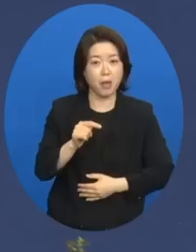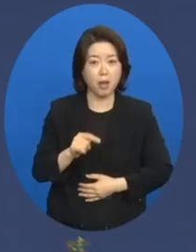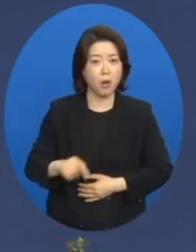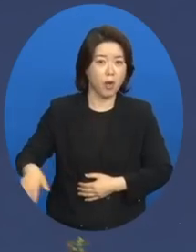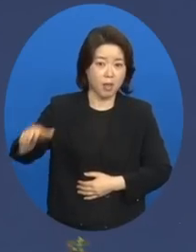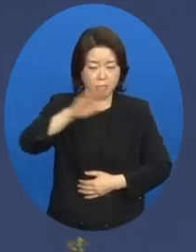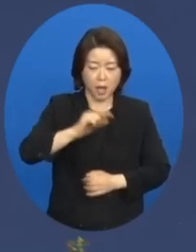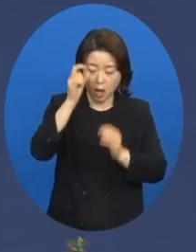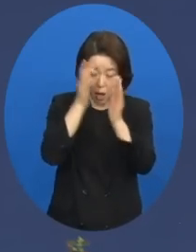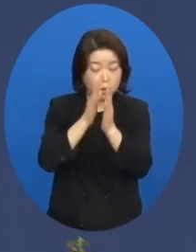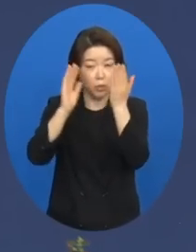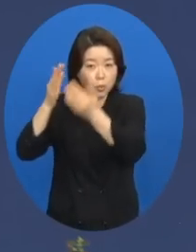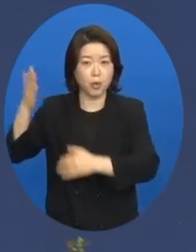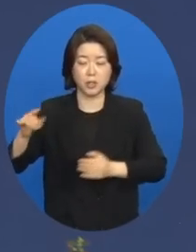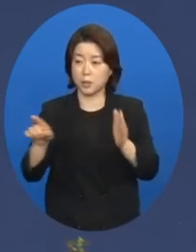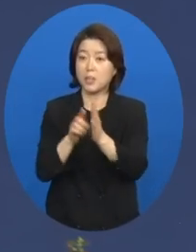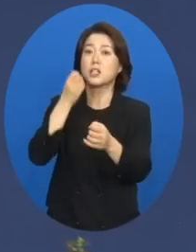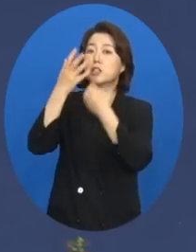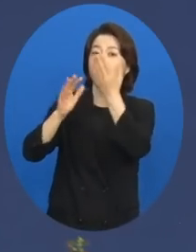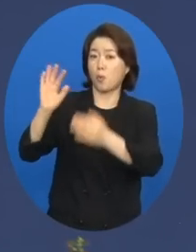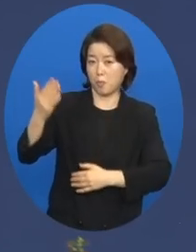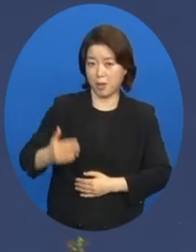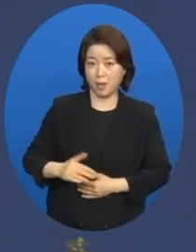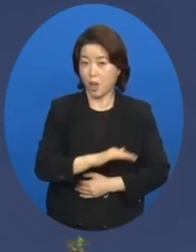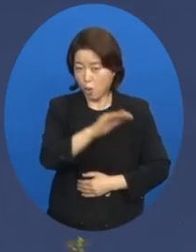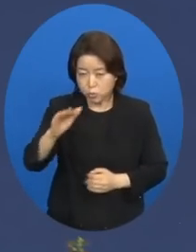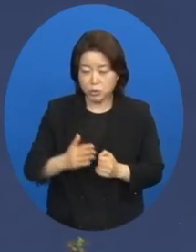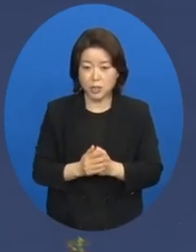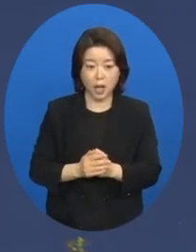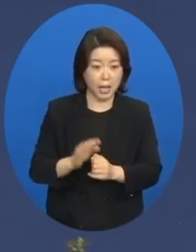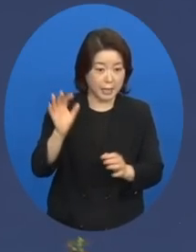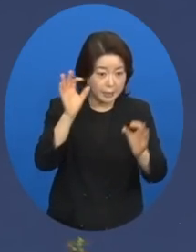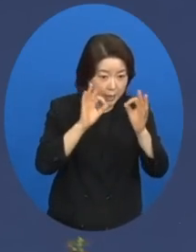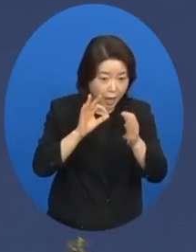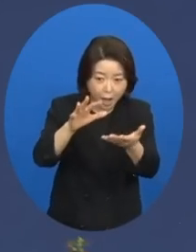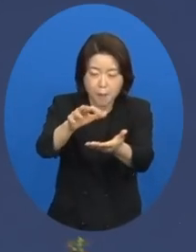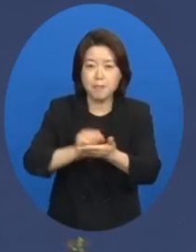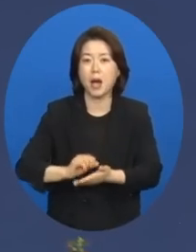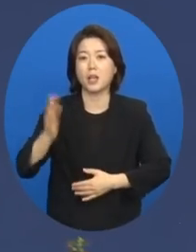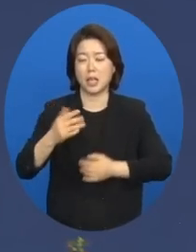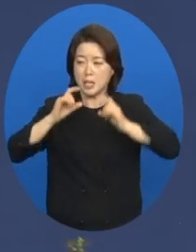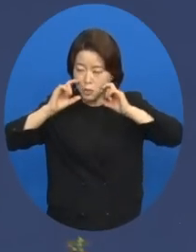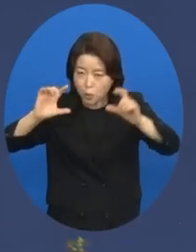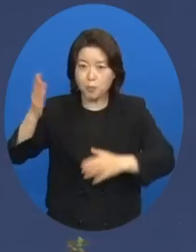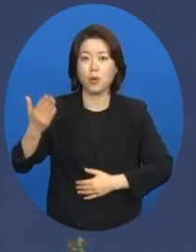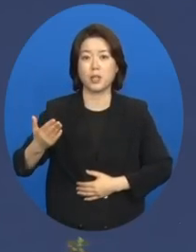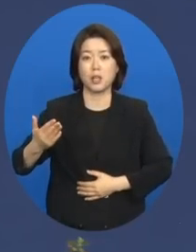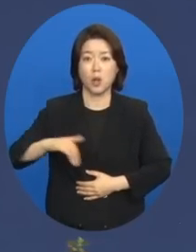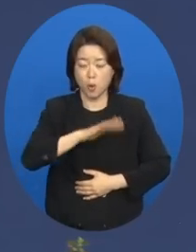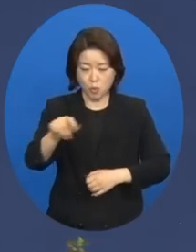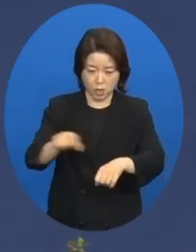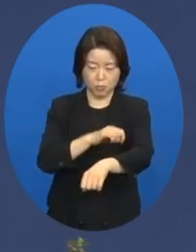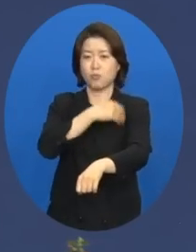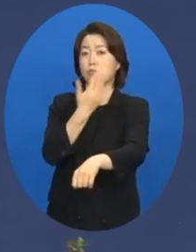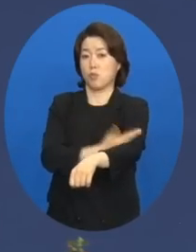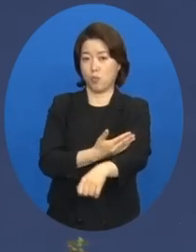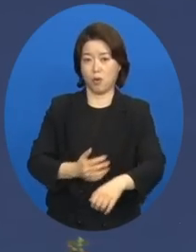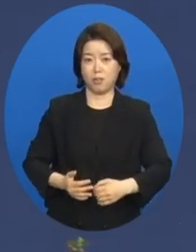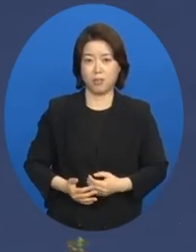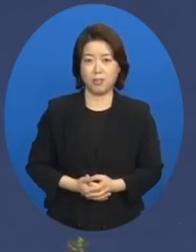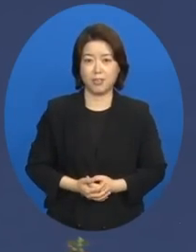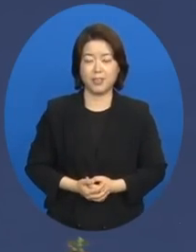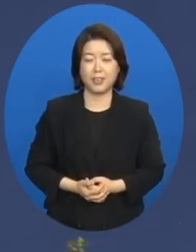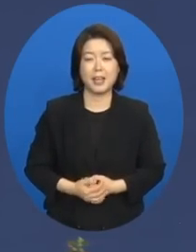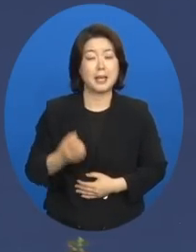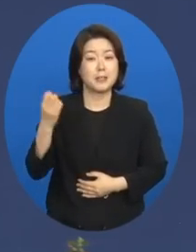우리의 기도며 신앙의 고백이며 우리가 찾아 먹어야 할 선포해야 할 우리 특권이에요.